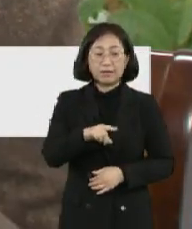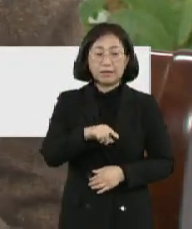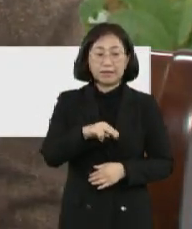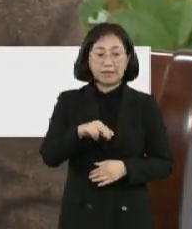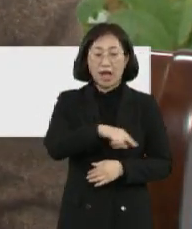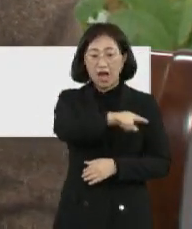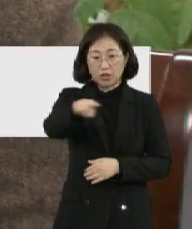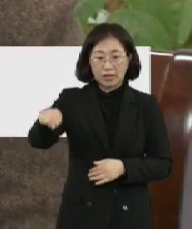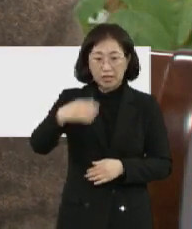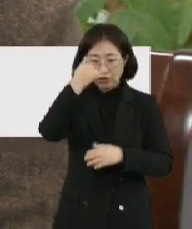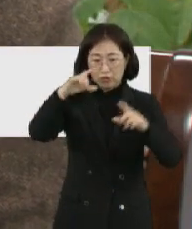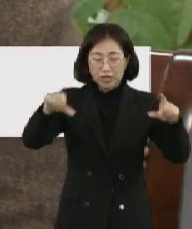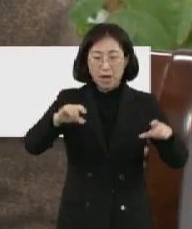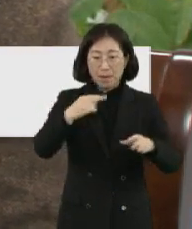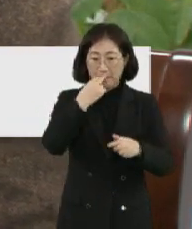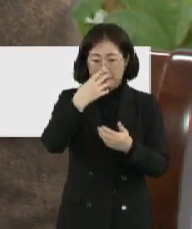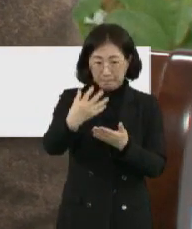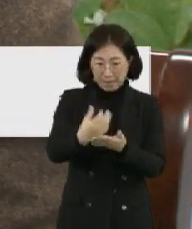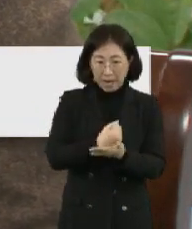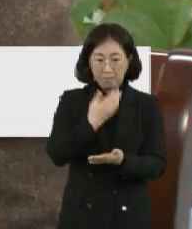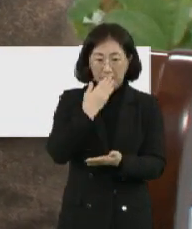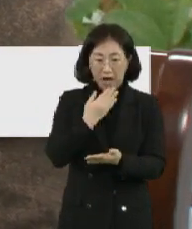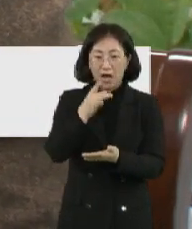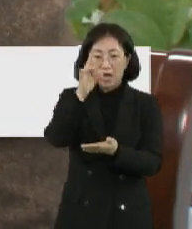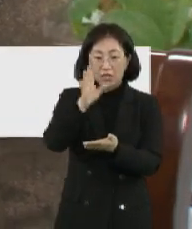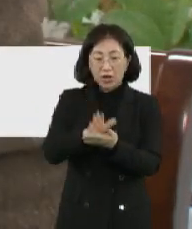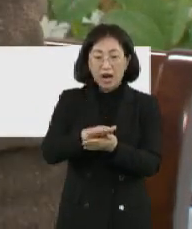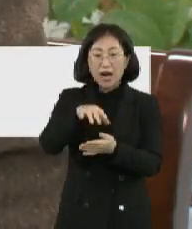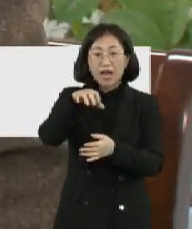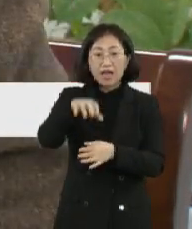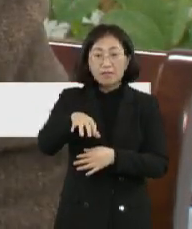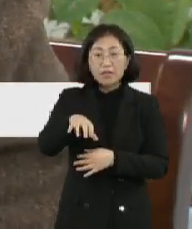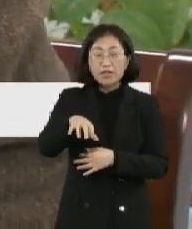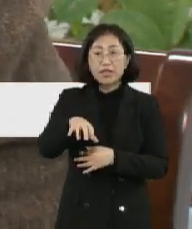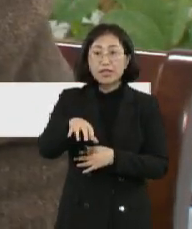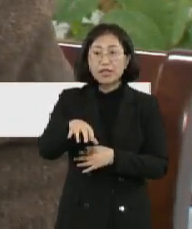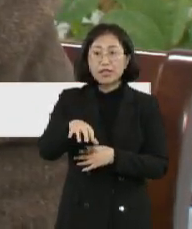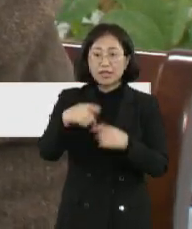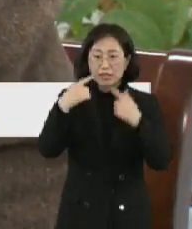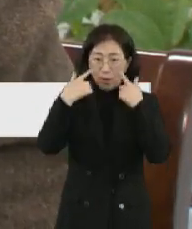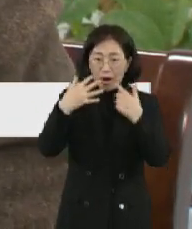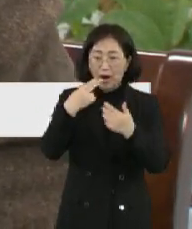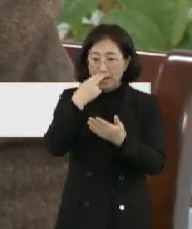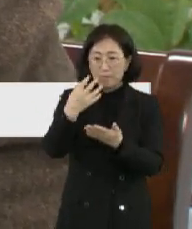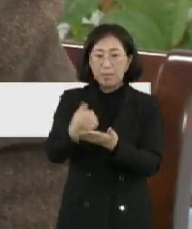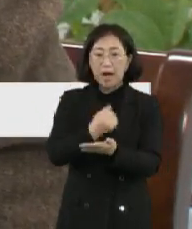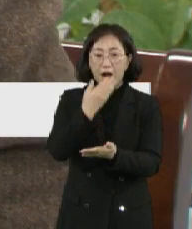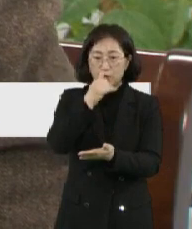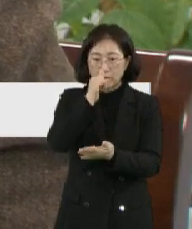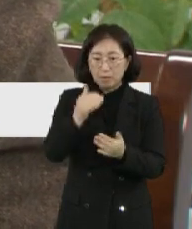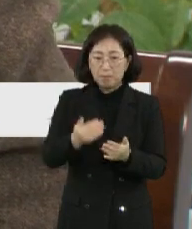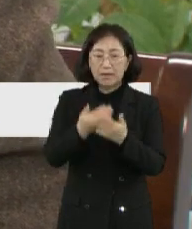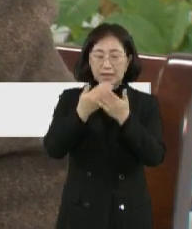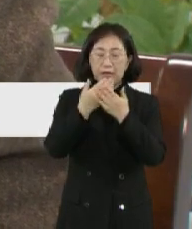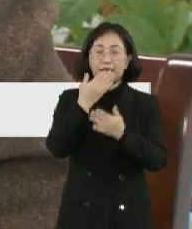보니까 이 천안의 위치가 어디쯤에 있다라는 걸 알 수 있죠. 훨씬 더 어떤 방향성이라든지